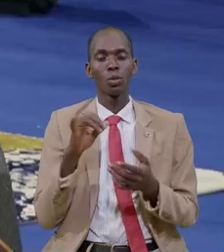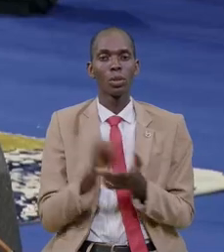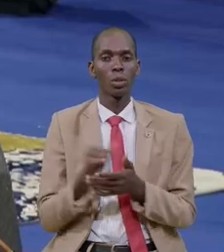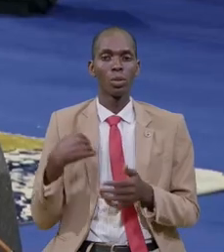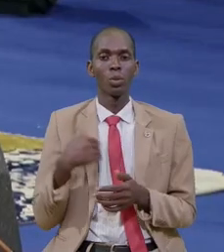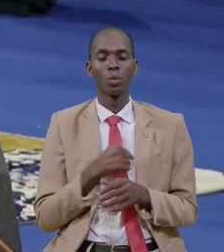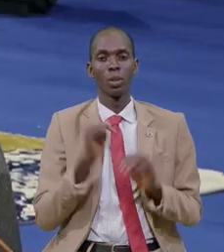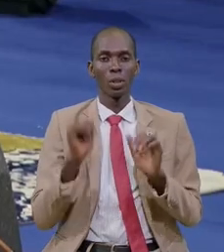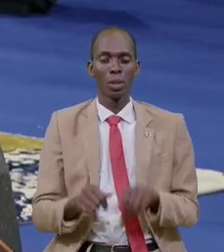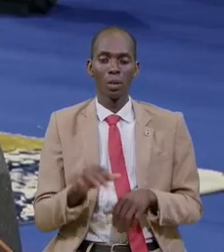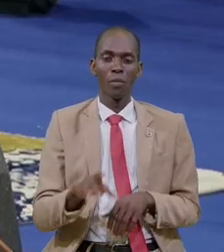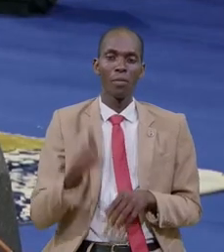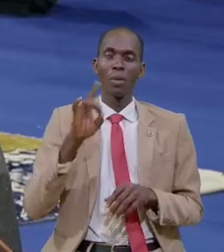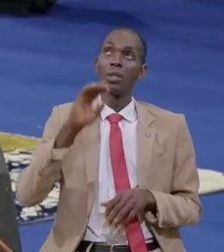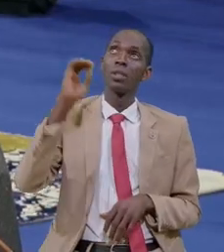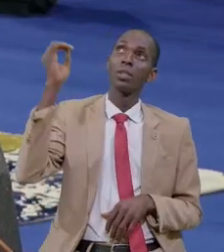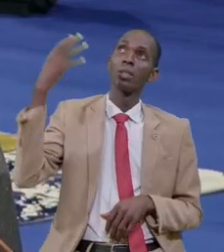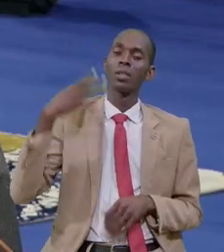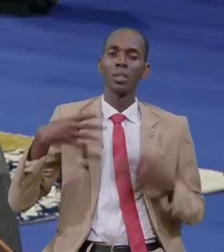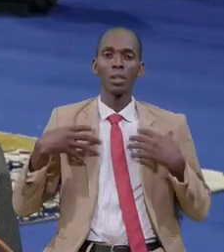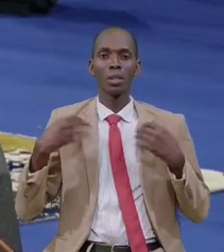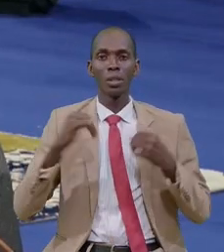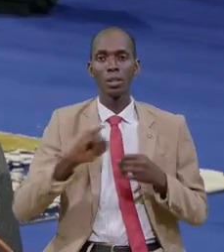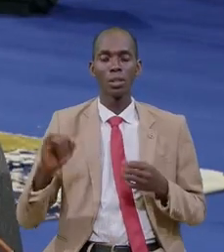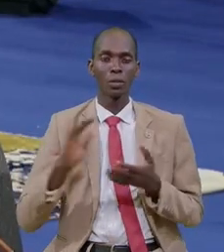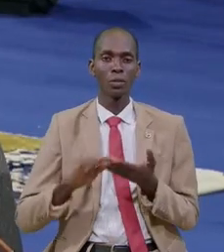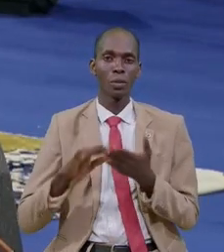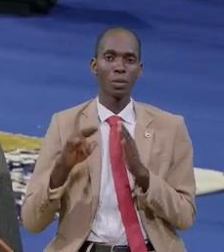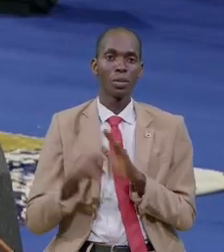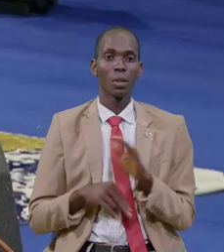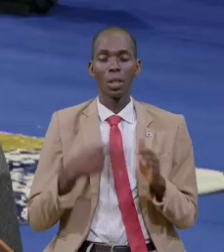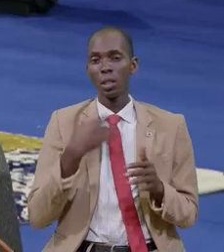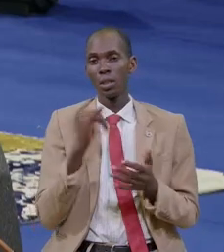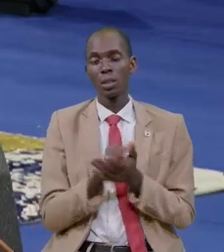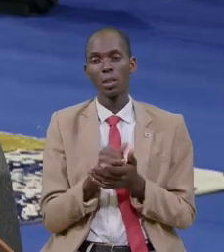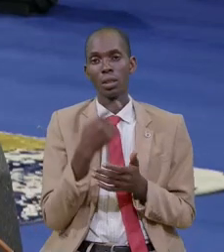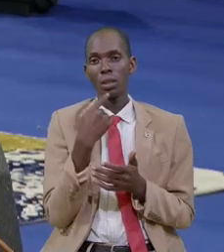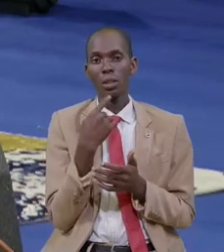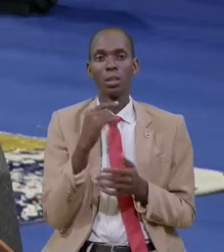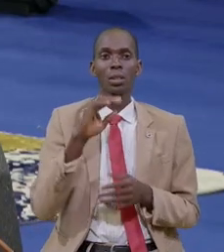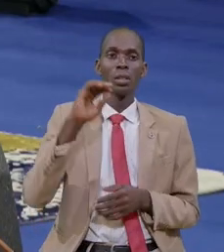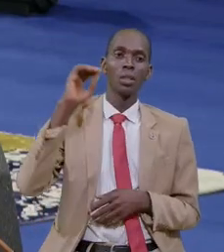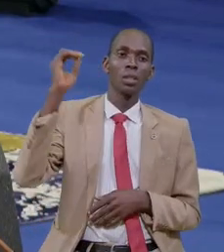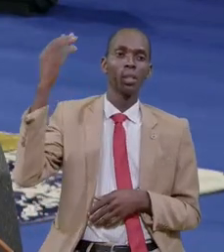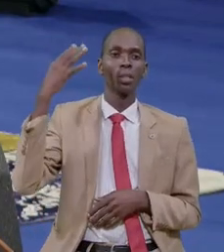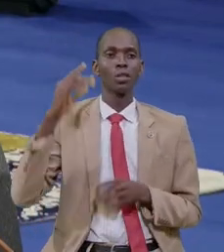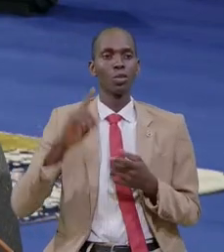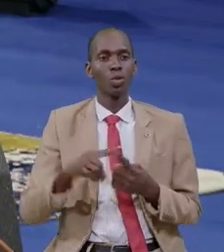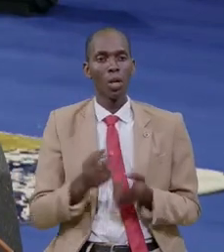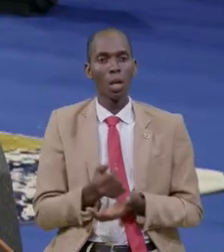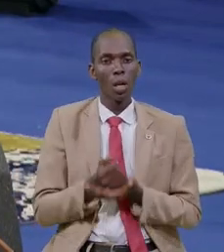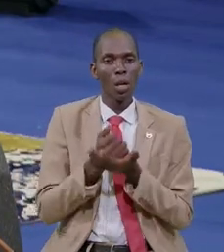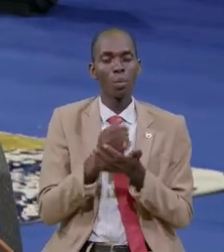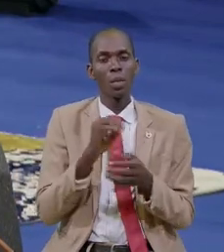trouver grâce, et guérison, et pardon, et aider la grâce pour être secouru